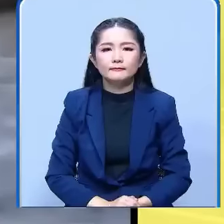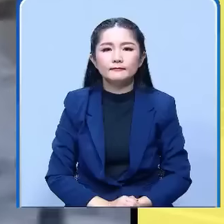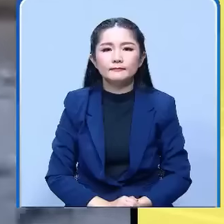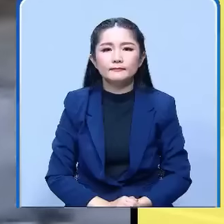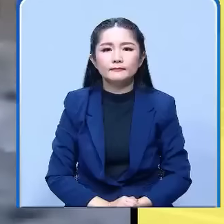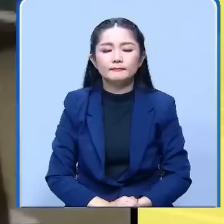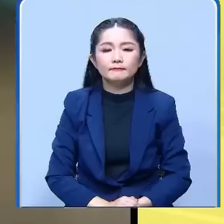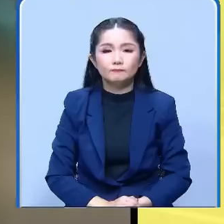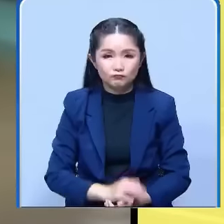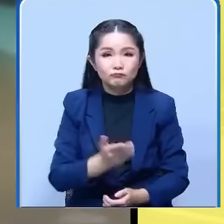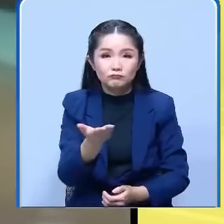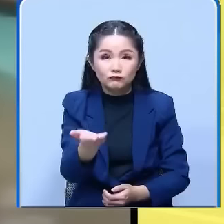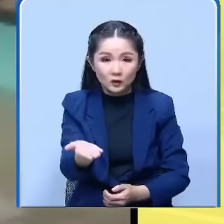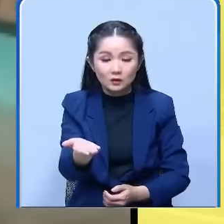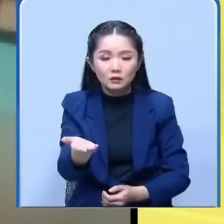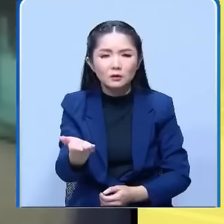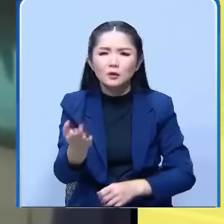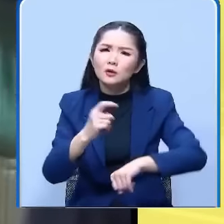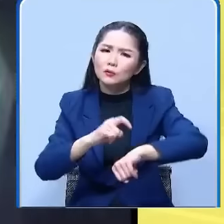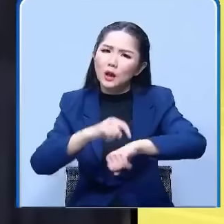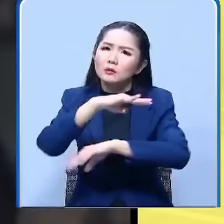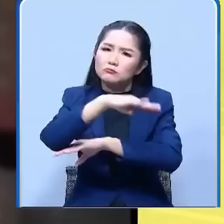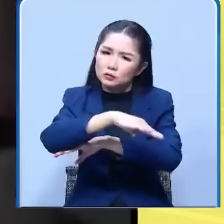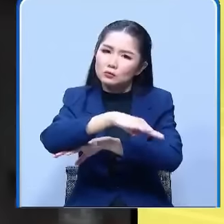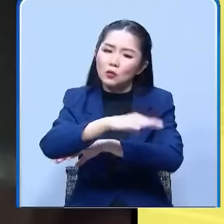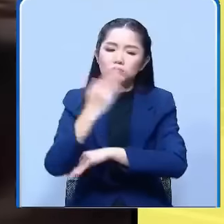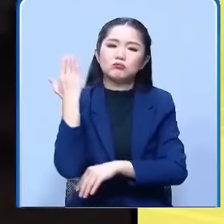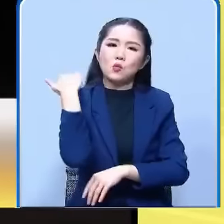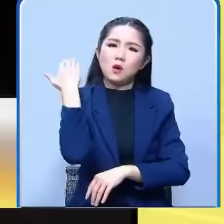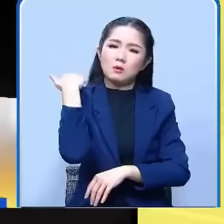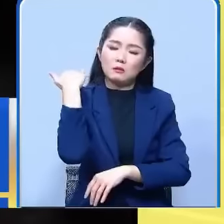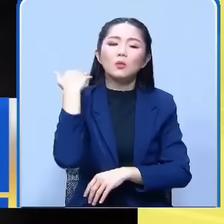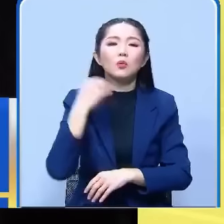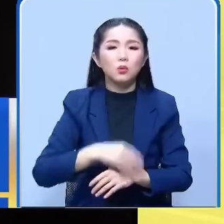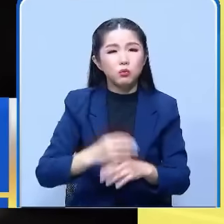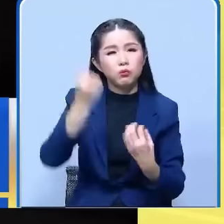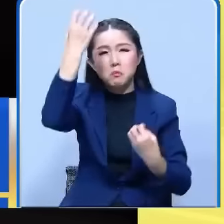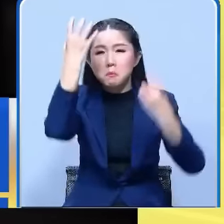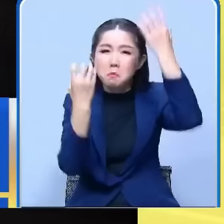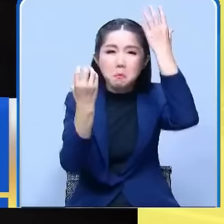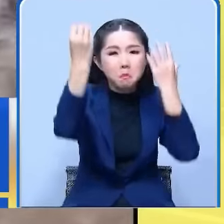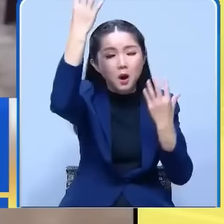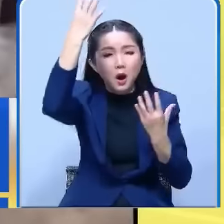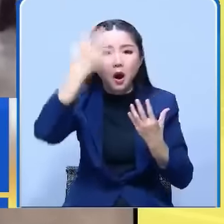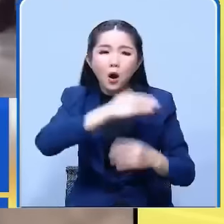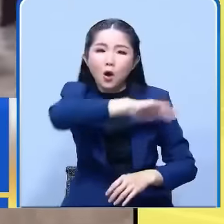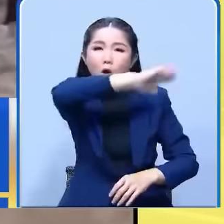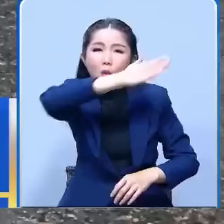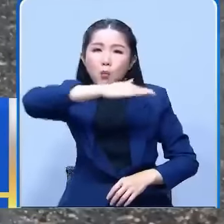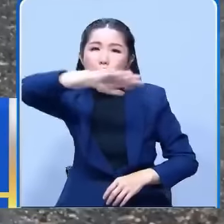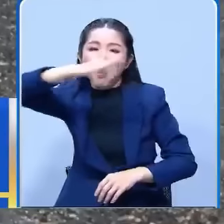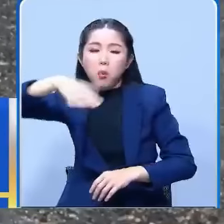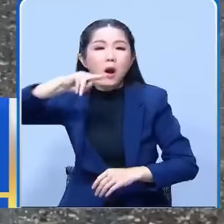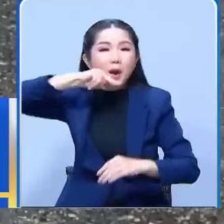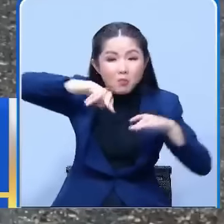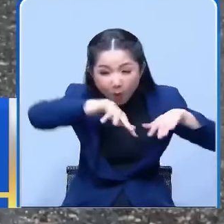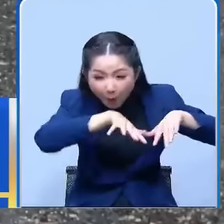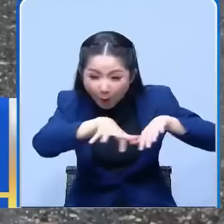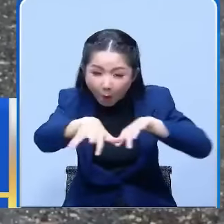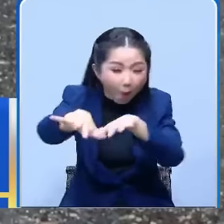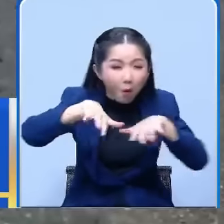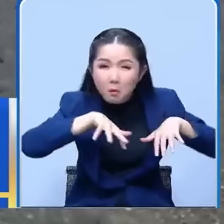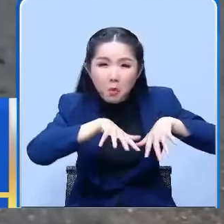อันนี้เกิดขึ้นเนี่ยช่วงราวๆ4โมงเย็นวานนี้นะคะน้ำป่าบนยอดดอยหลากเข้าท่วมจุดที่ขายของที่ระลึกของกะเหรี่ยง